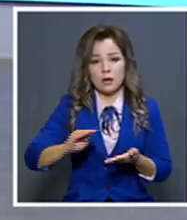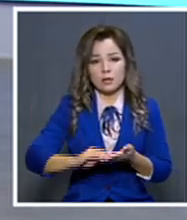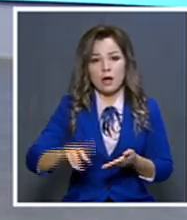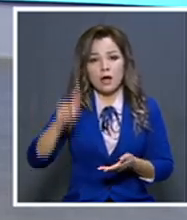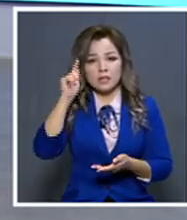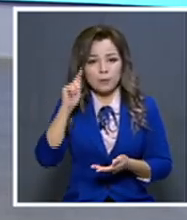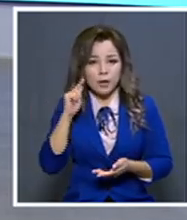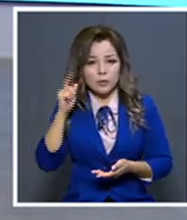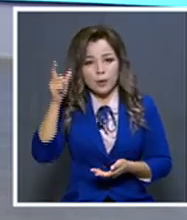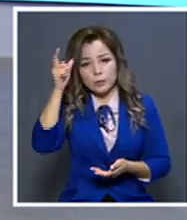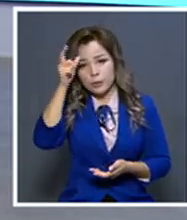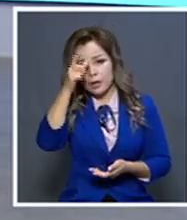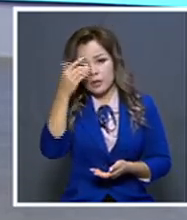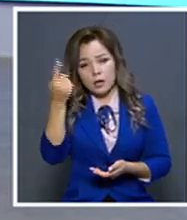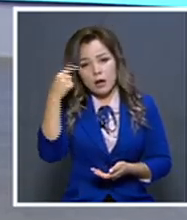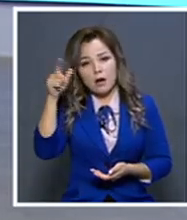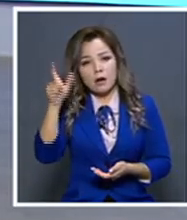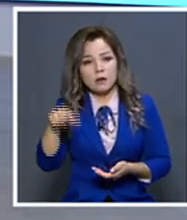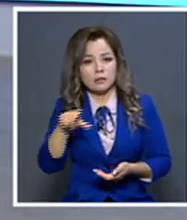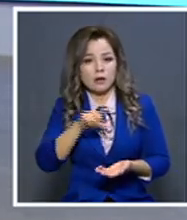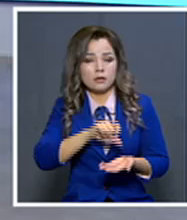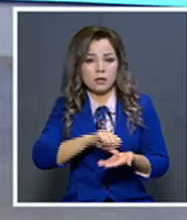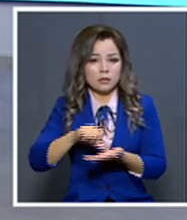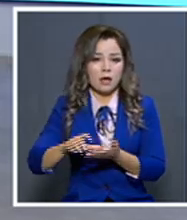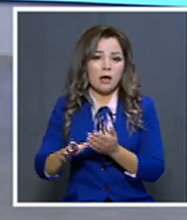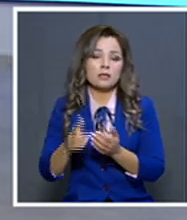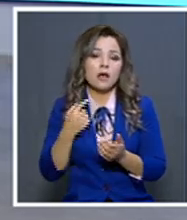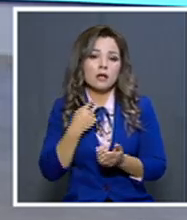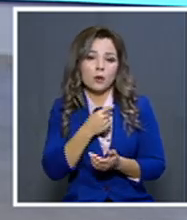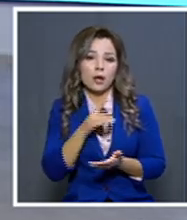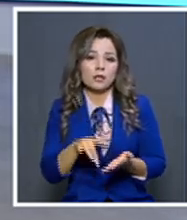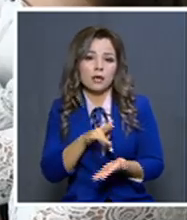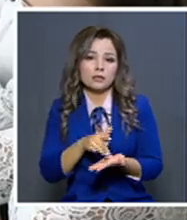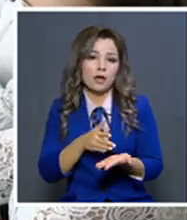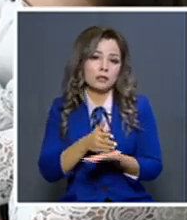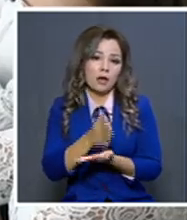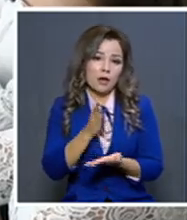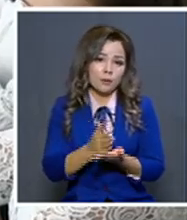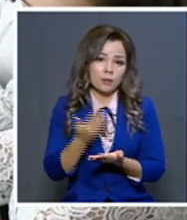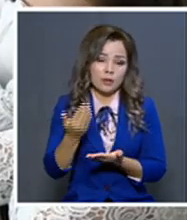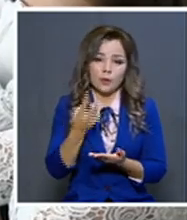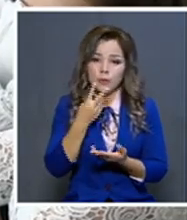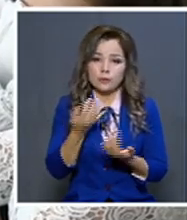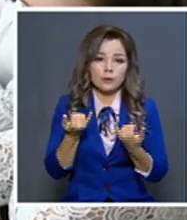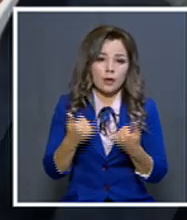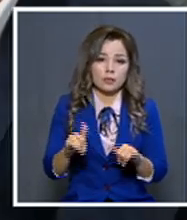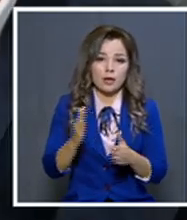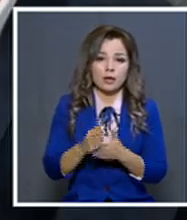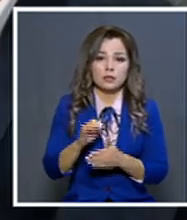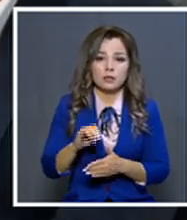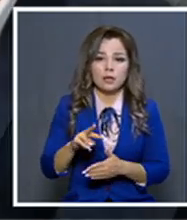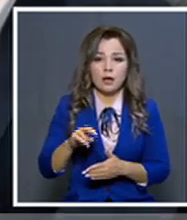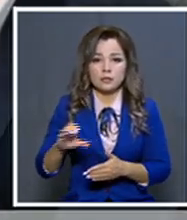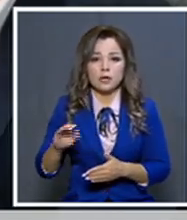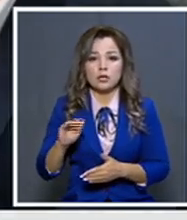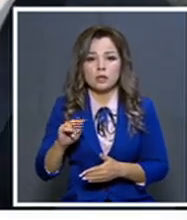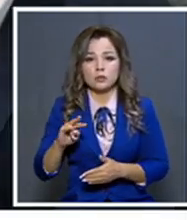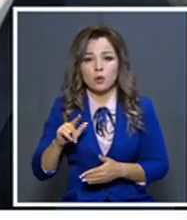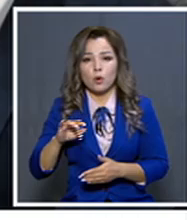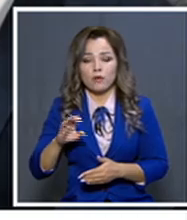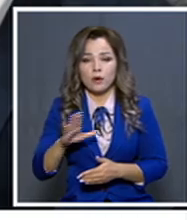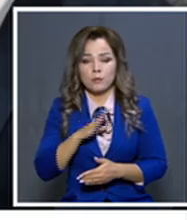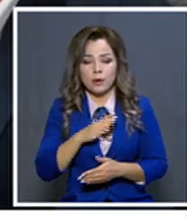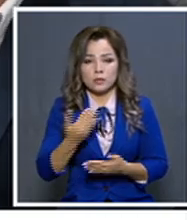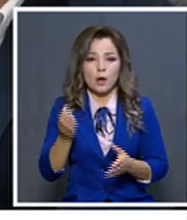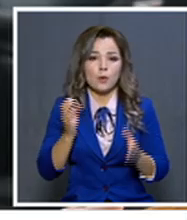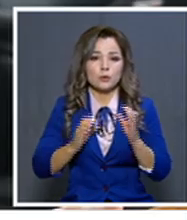және Түркия елінің ақындары ат басын Талдықорғанға барды. Жетісудың тұмса табиғатын тамашалап, Ілияс Жансүгіров атындағы Жетісу мемлекеттік